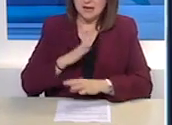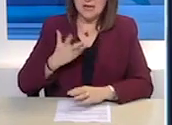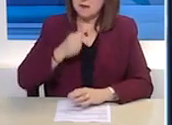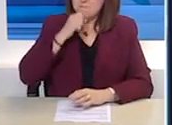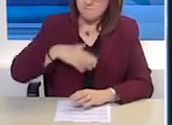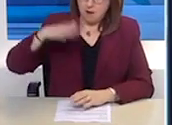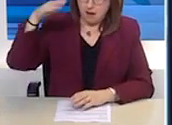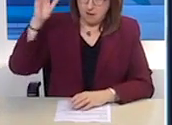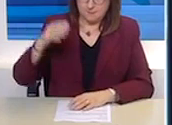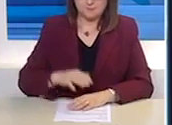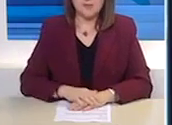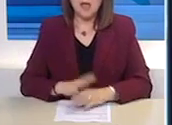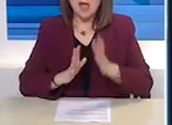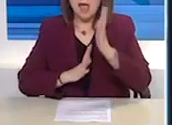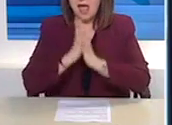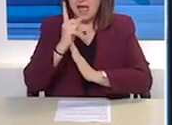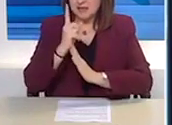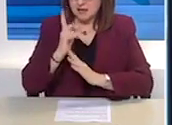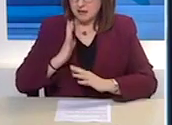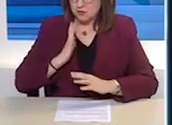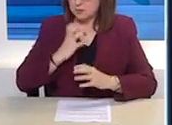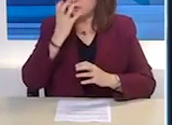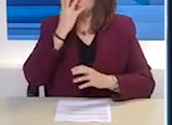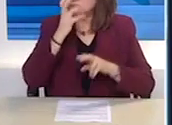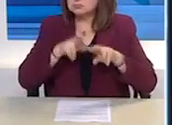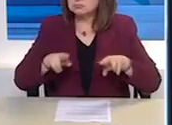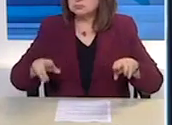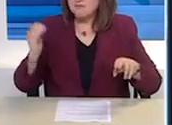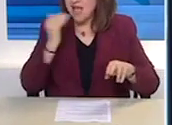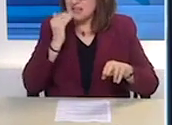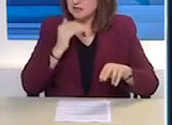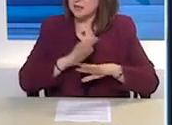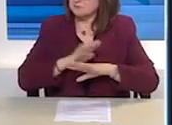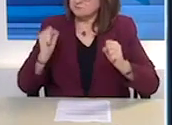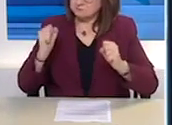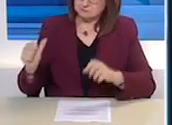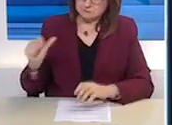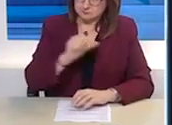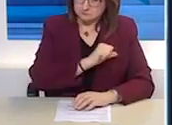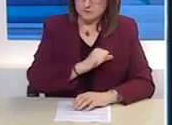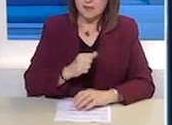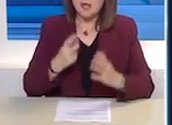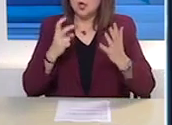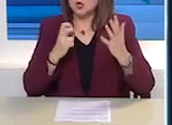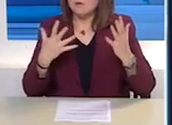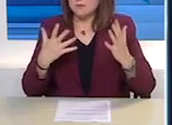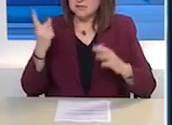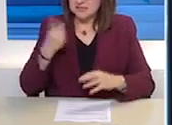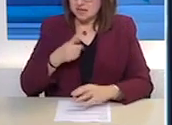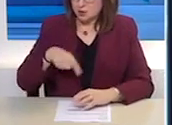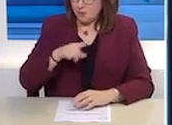11 ασθενείς έχουν εξέλθει από τις ΜΕΘ. Το 55% από αυτούς έχει υποκείμενα νοσήματα και η μέση ηλικία τους ήταν 66